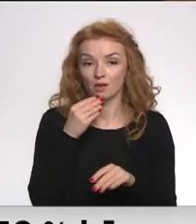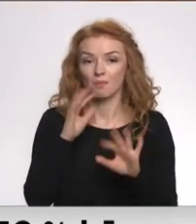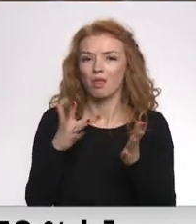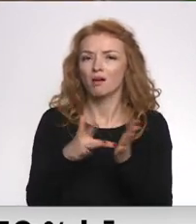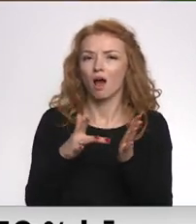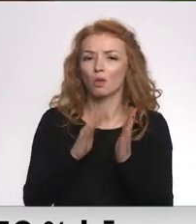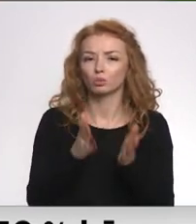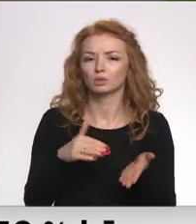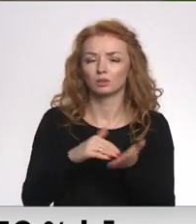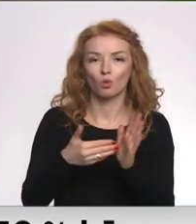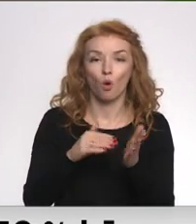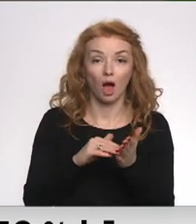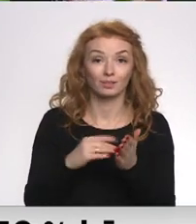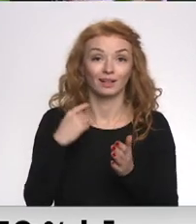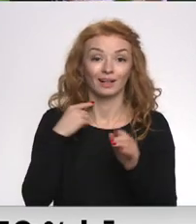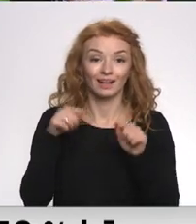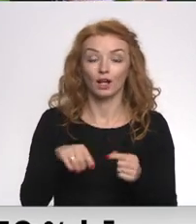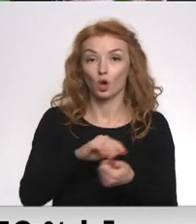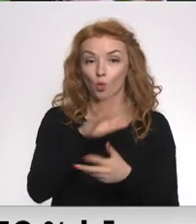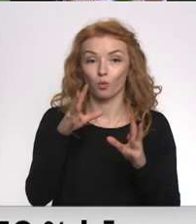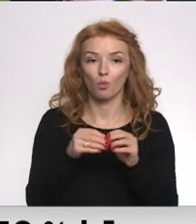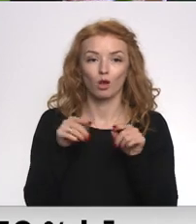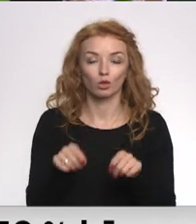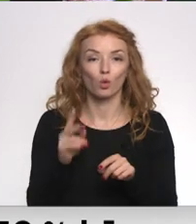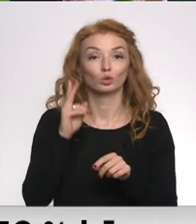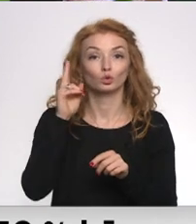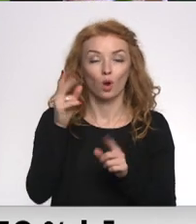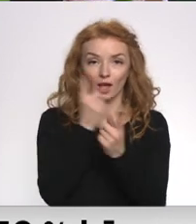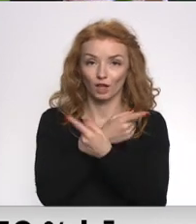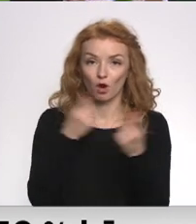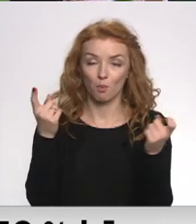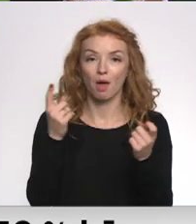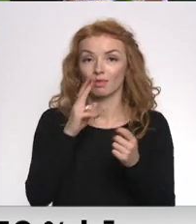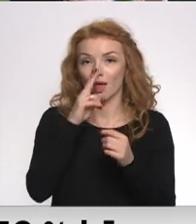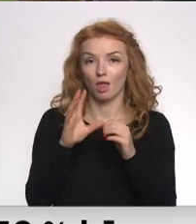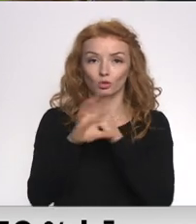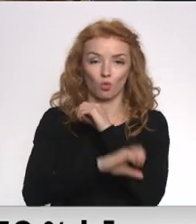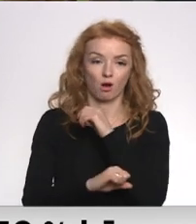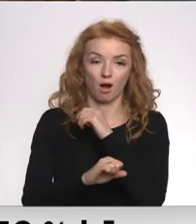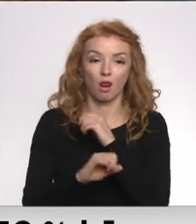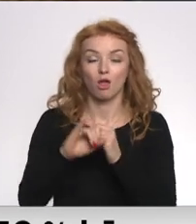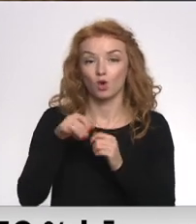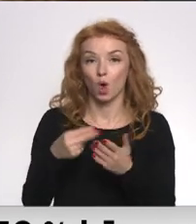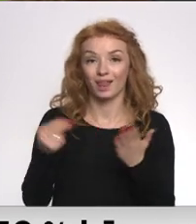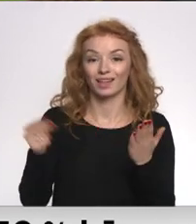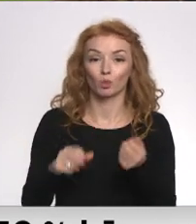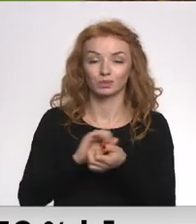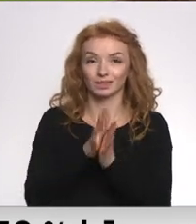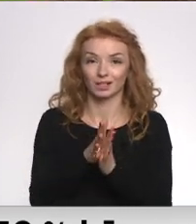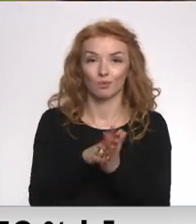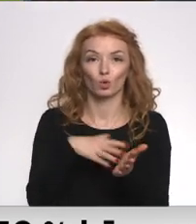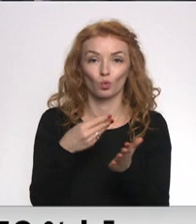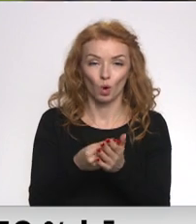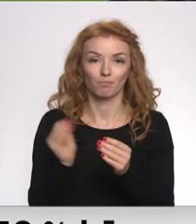būs situācija galvaspilsētā kopumā, to sola darīt zinām uz nedēļas otru pusi, jo līguma sistēmā vēl